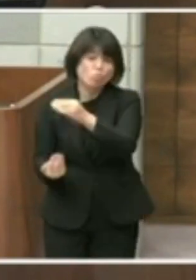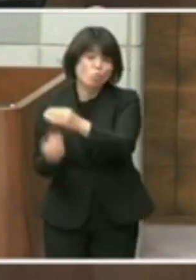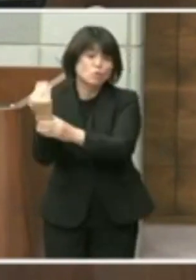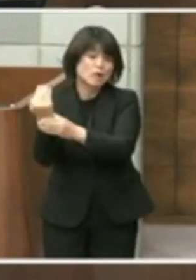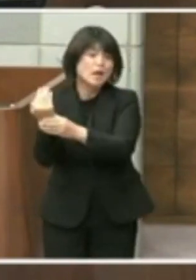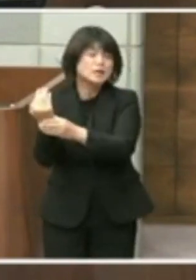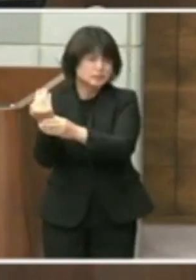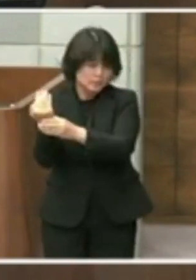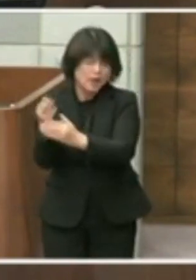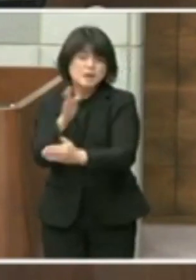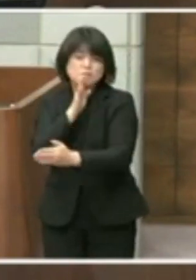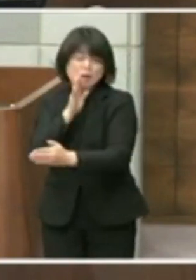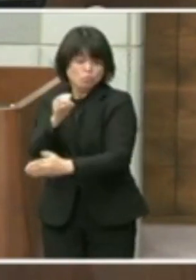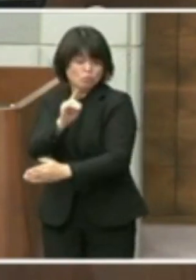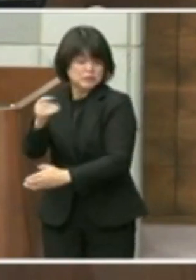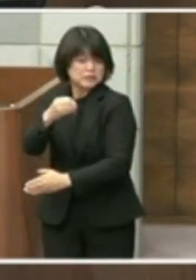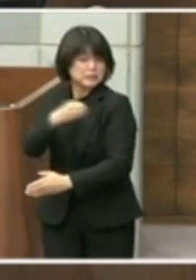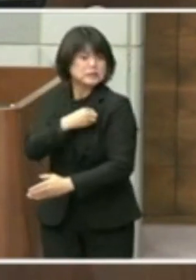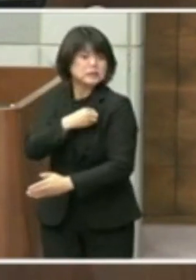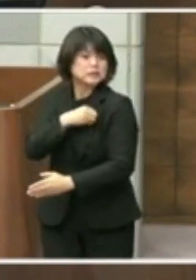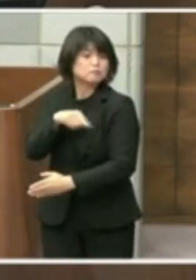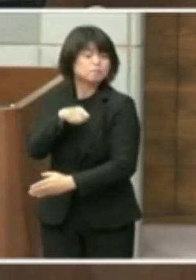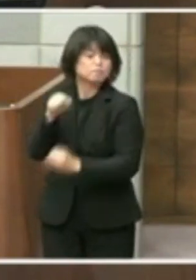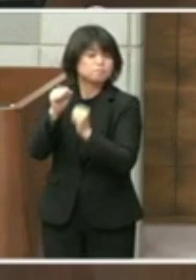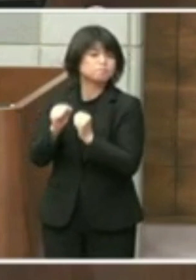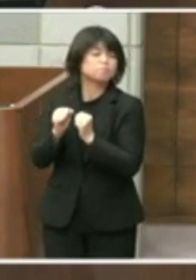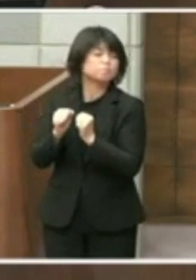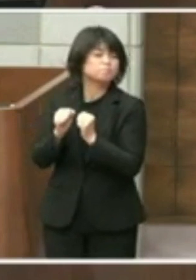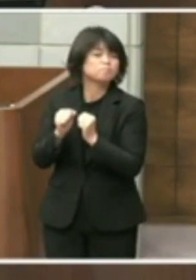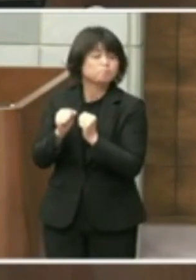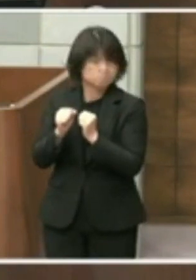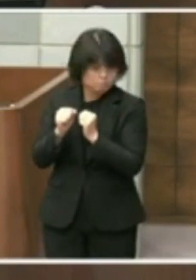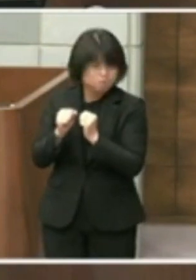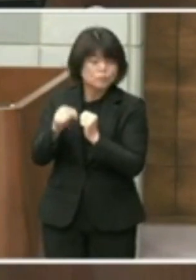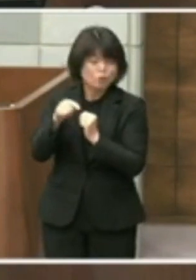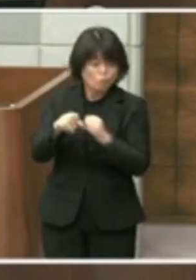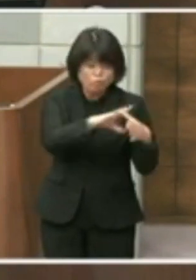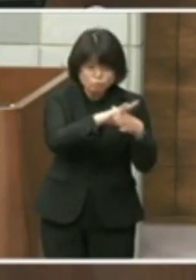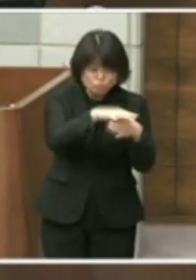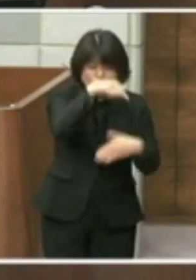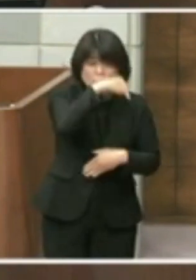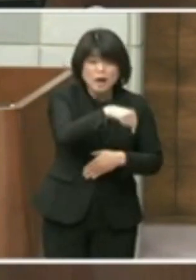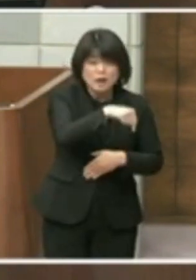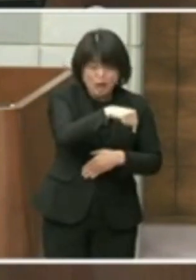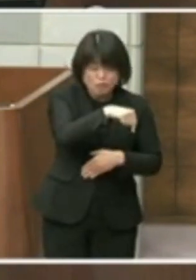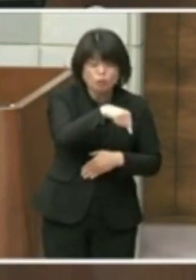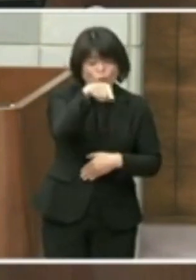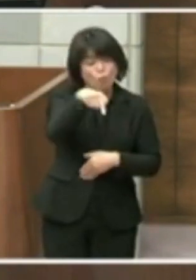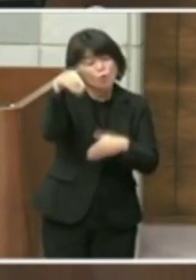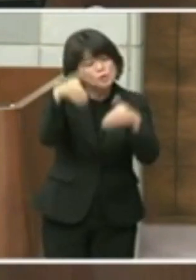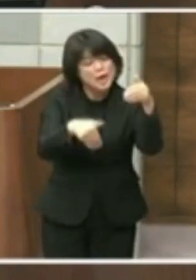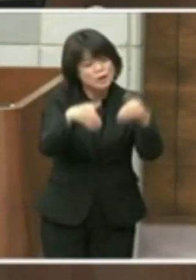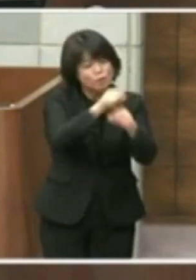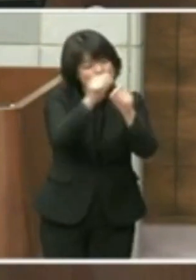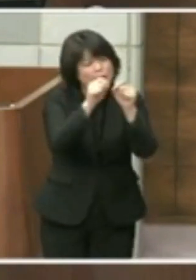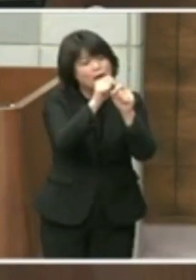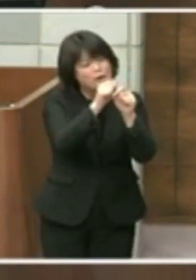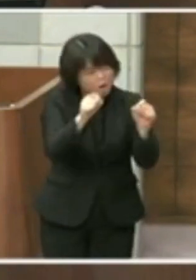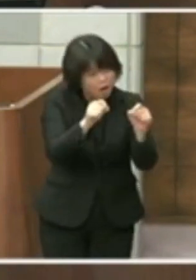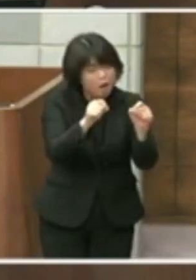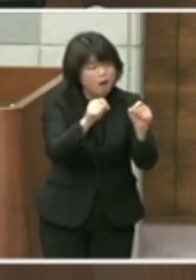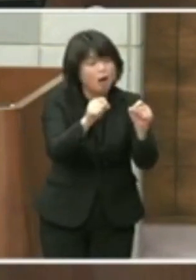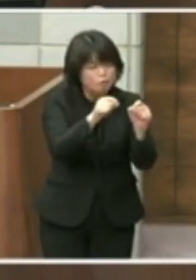した現職市議であります。当該文書には、当該選挙の結果ととも